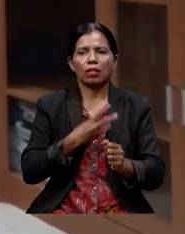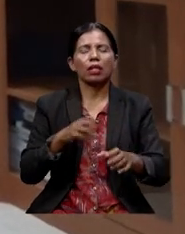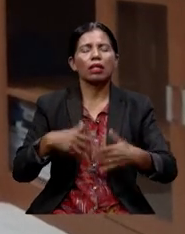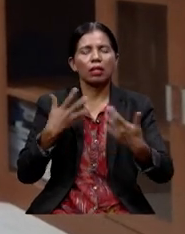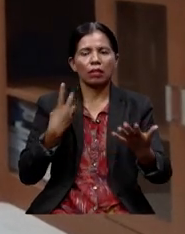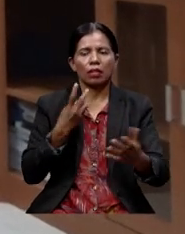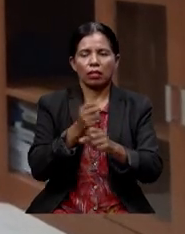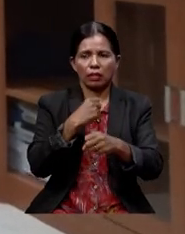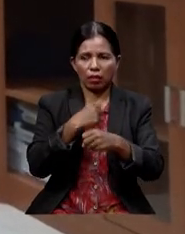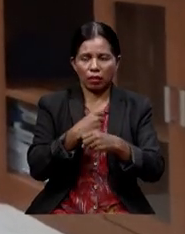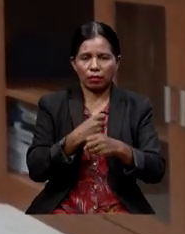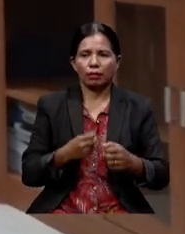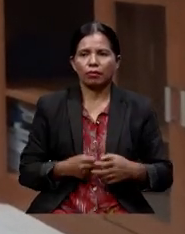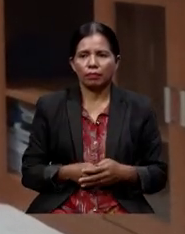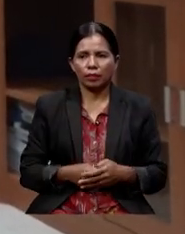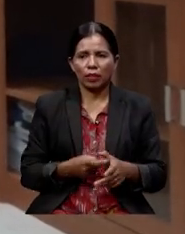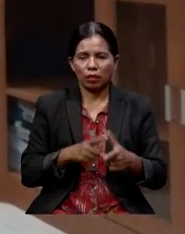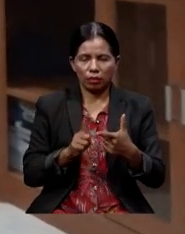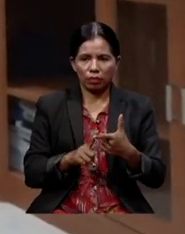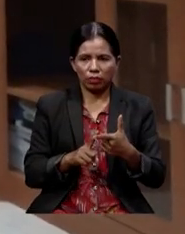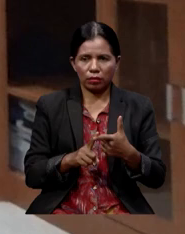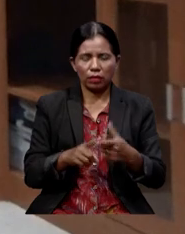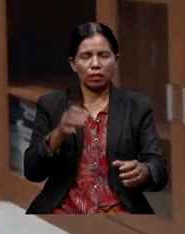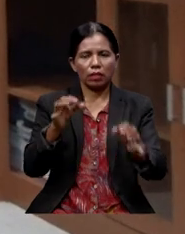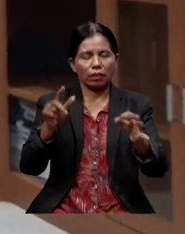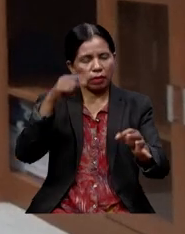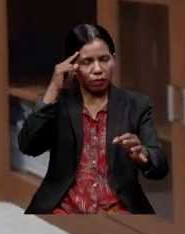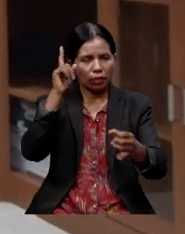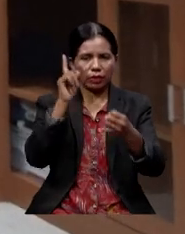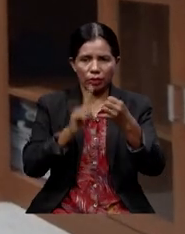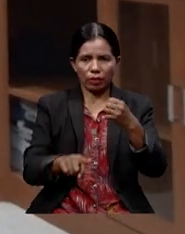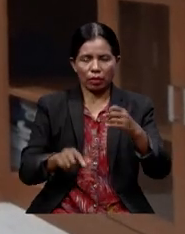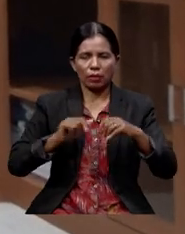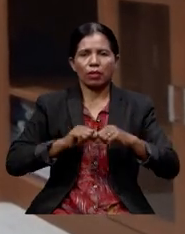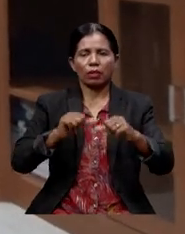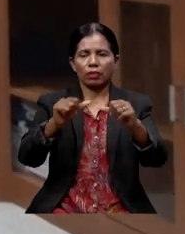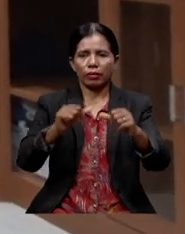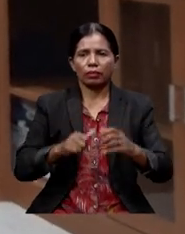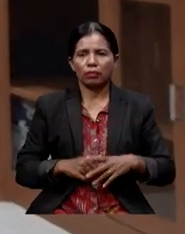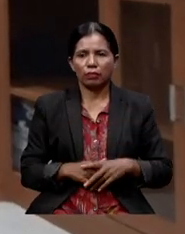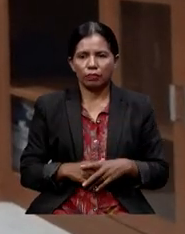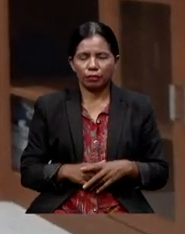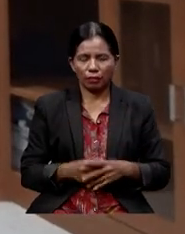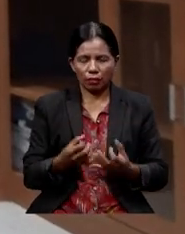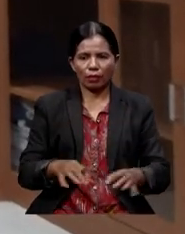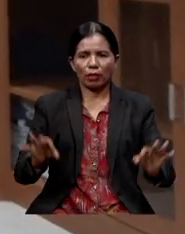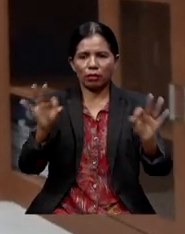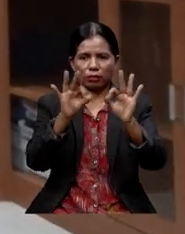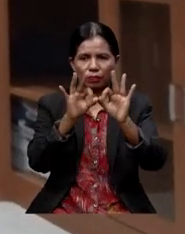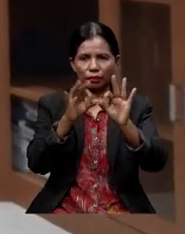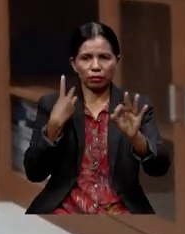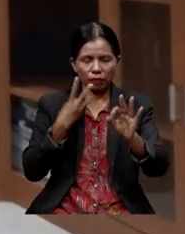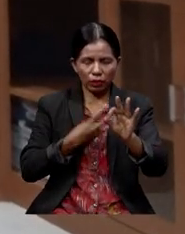itabele, hano, itahano. Depois, cari governo, i cusmai fali, bele continua. Importante lì, maca,